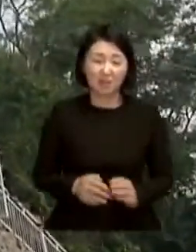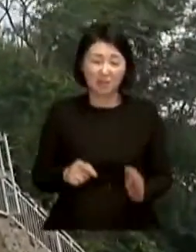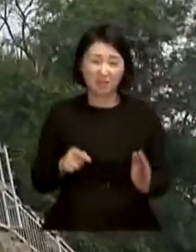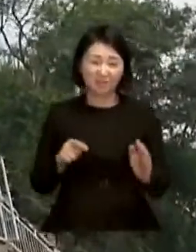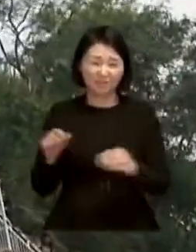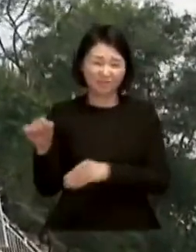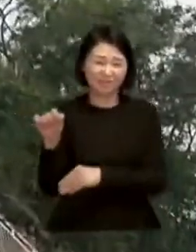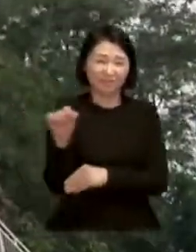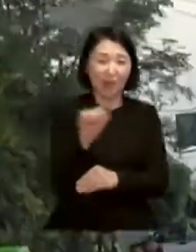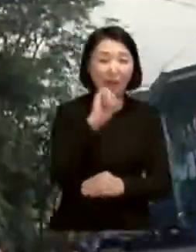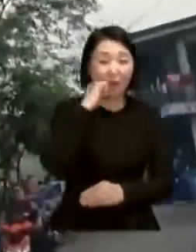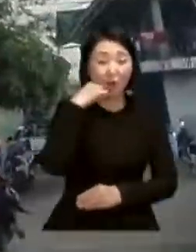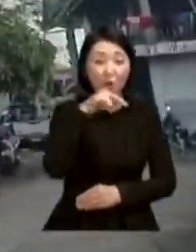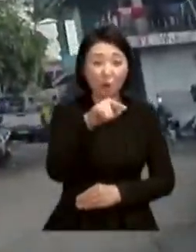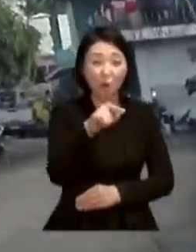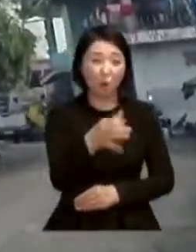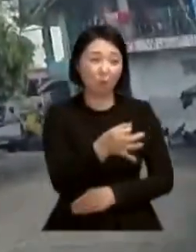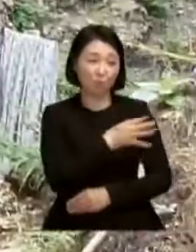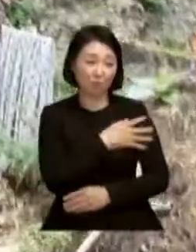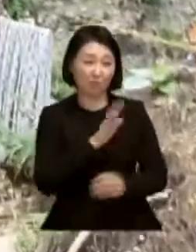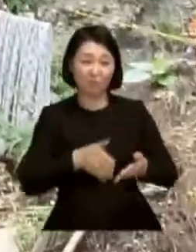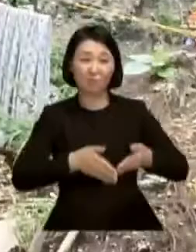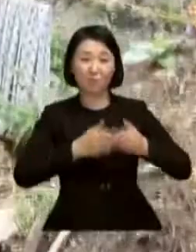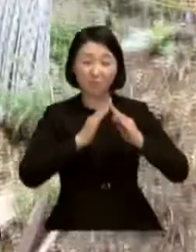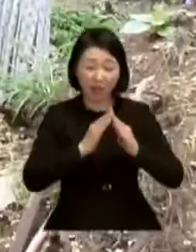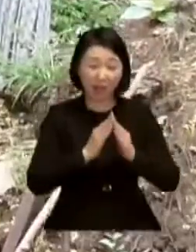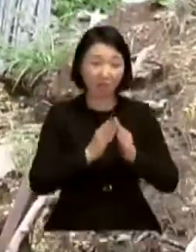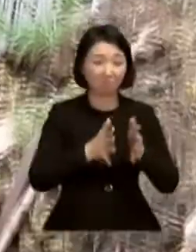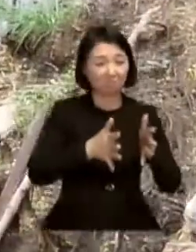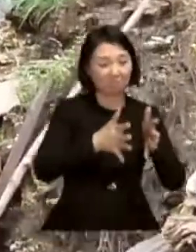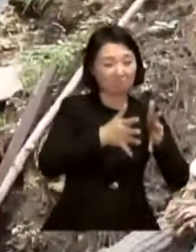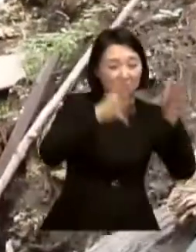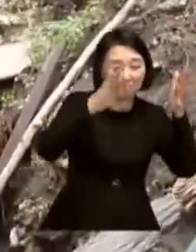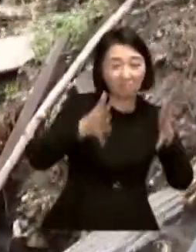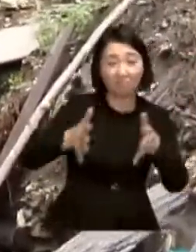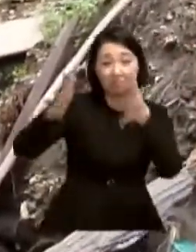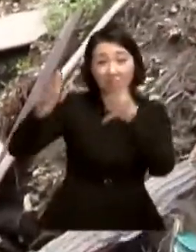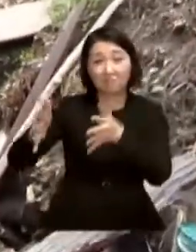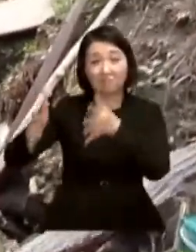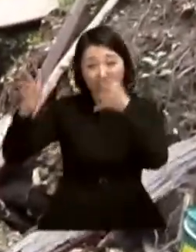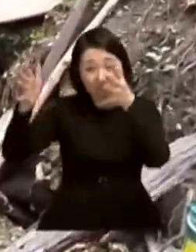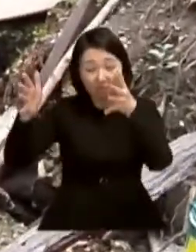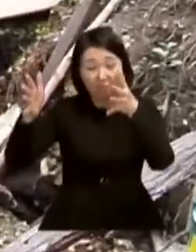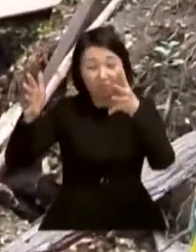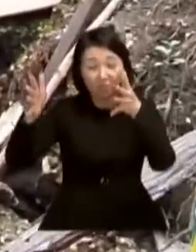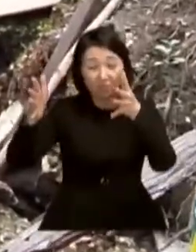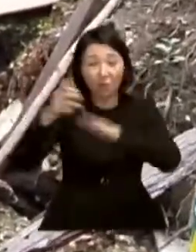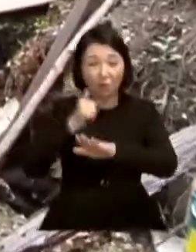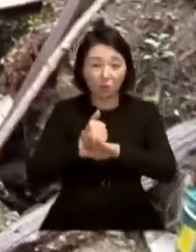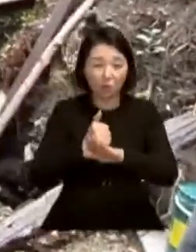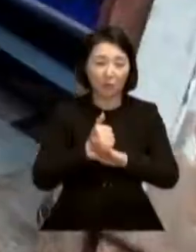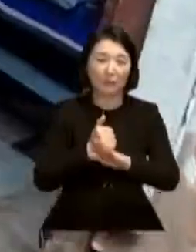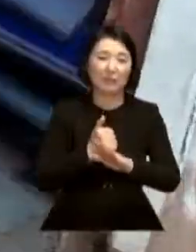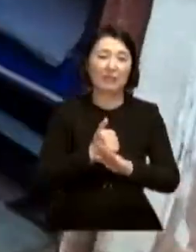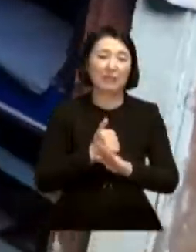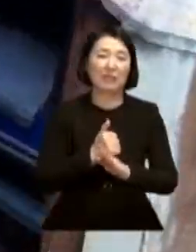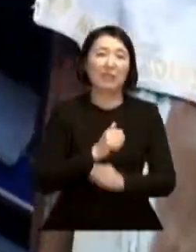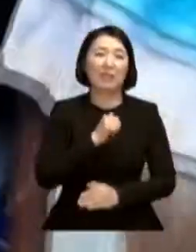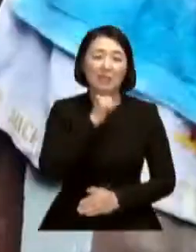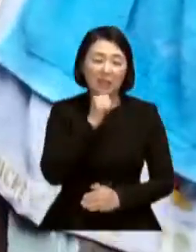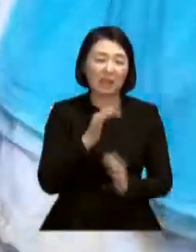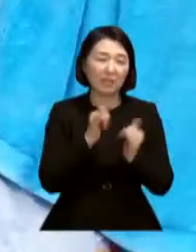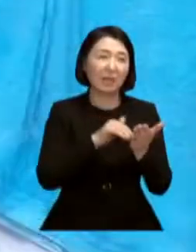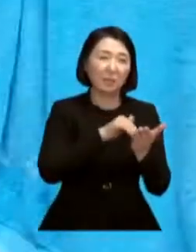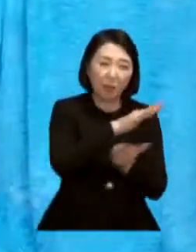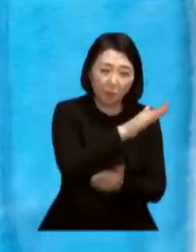진입조차 어려운 이 마을은 부자들이 집을 지어 타운을 형성하면서 가난한 이들이 내몰려 만들어진 마을이다.